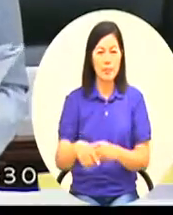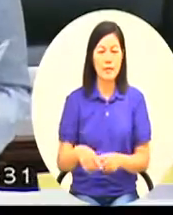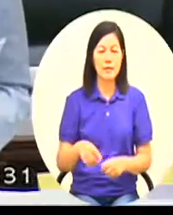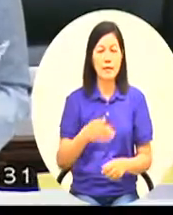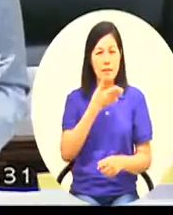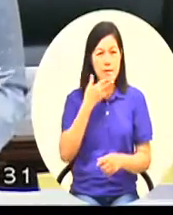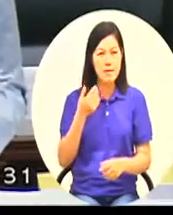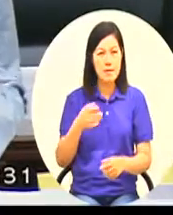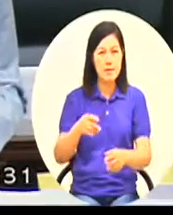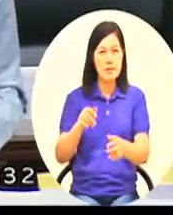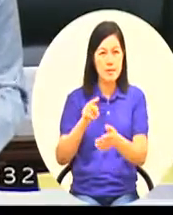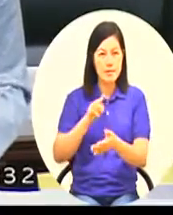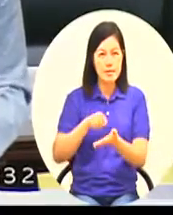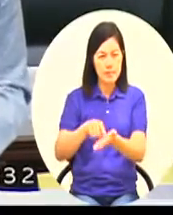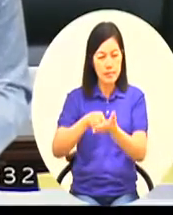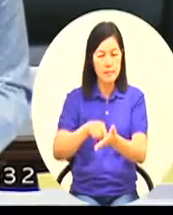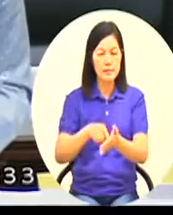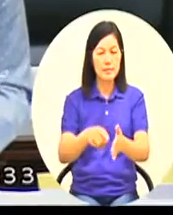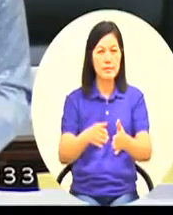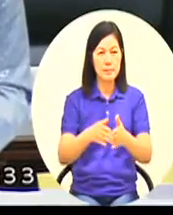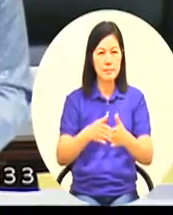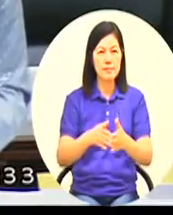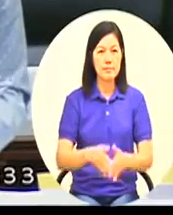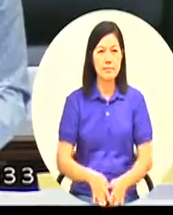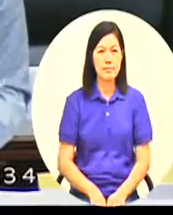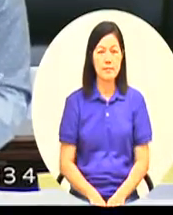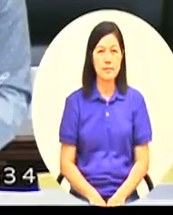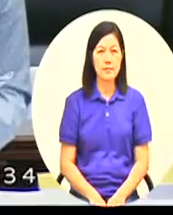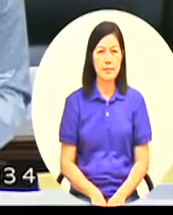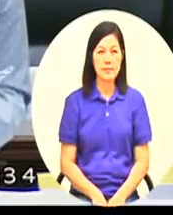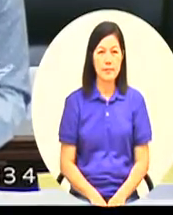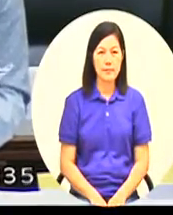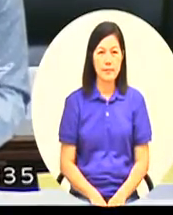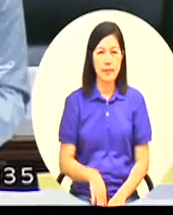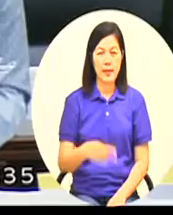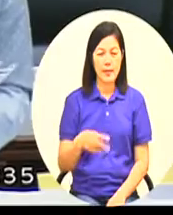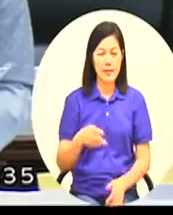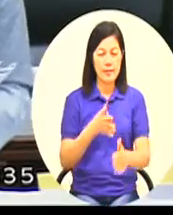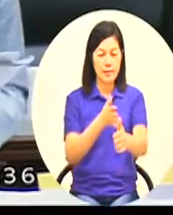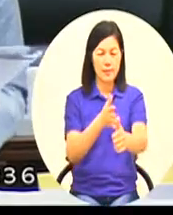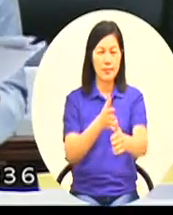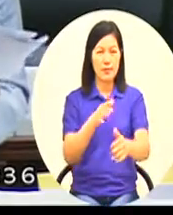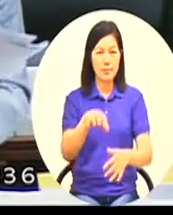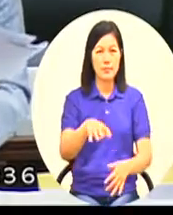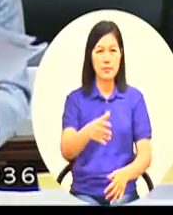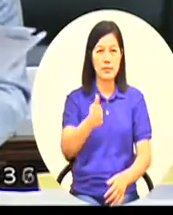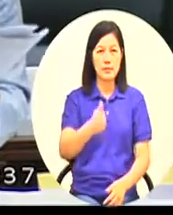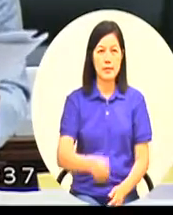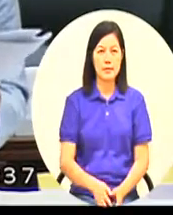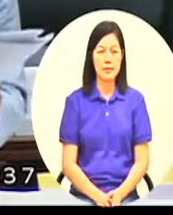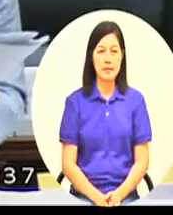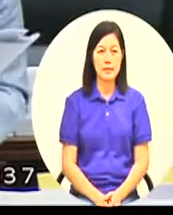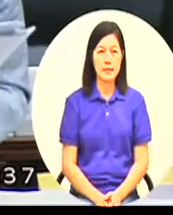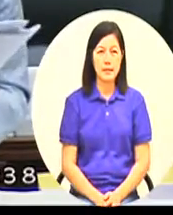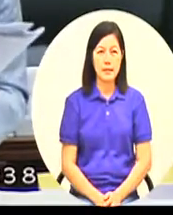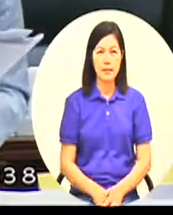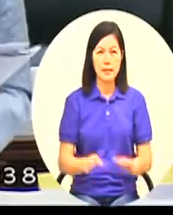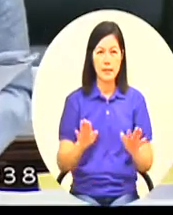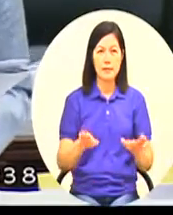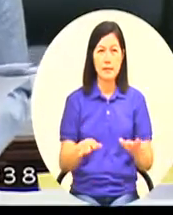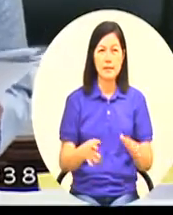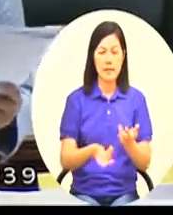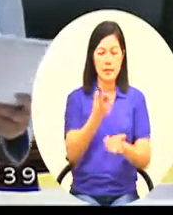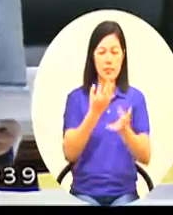局长，先请坐，谢谢。还有我想请教一下吼局长，就是咱即马目前咱的焚化